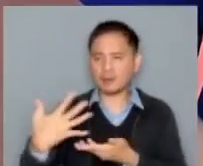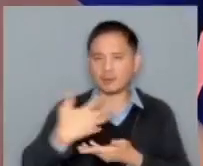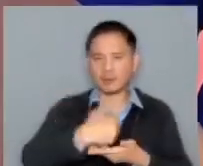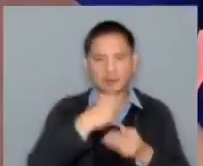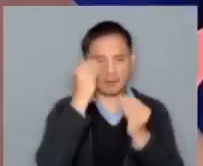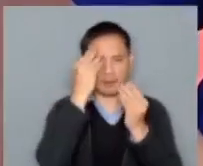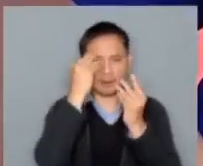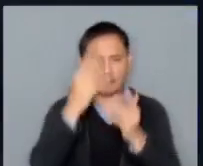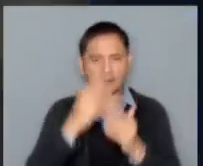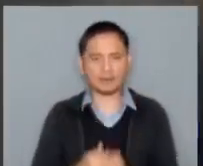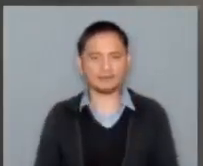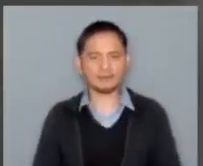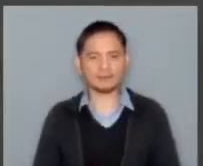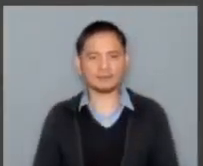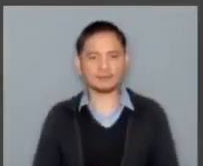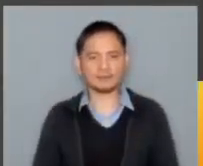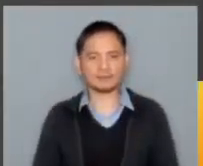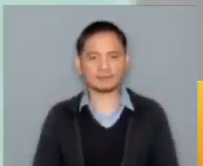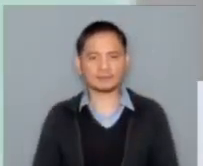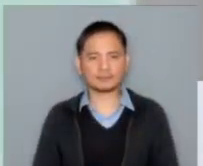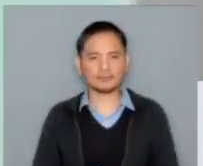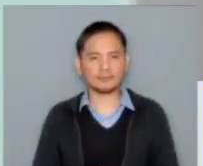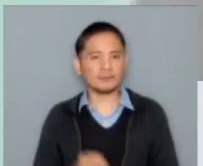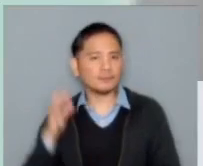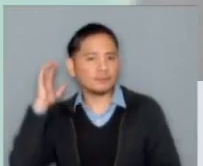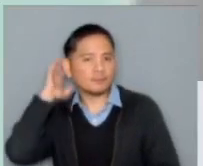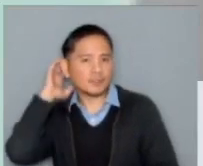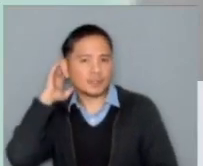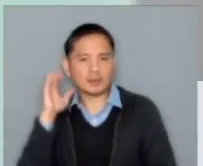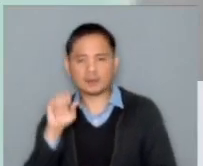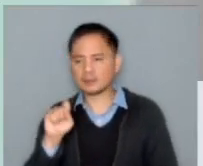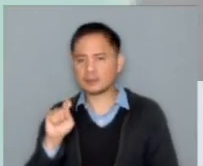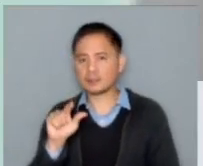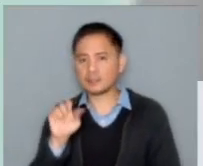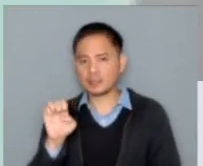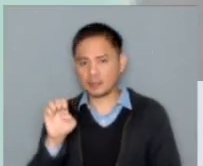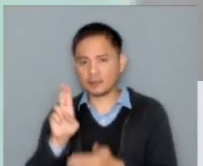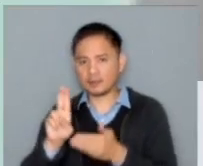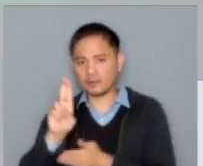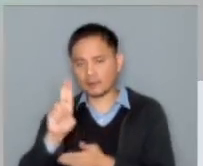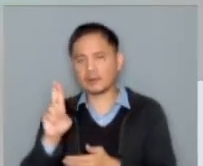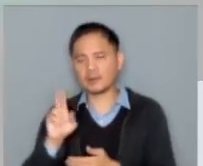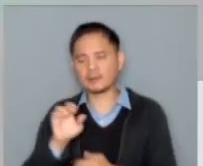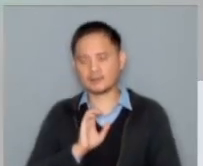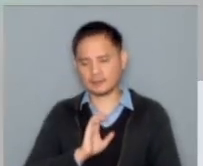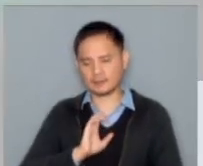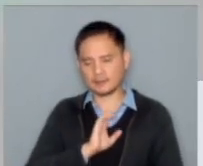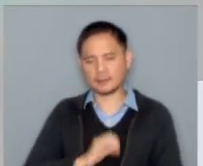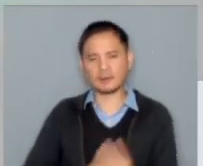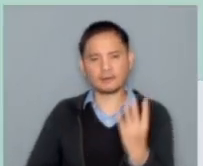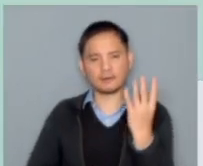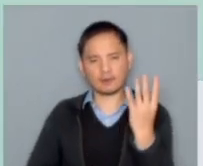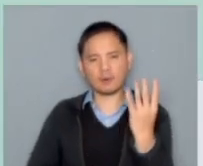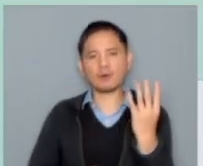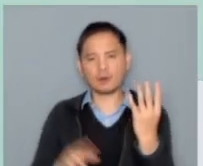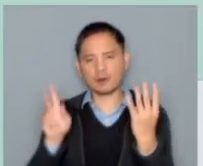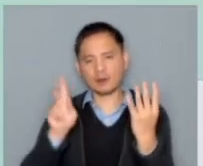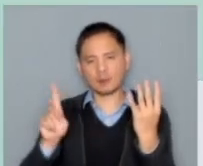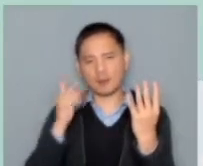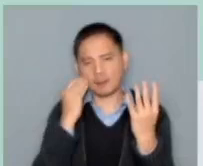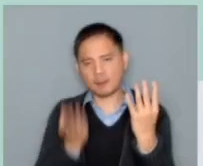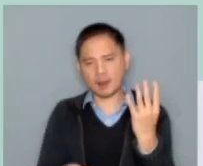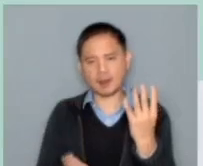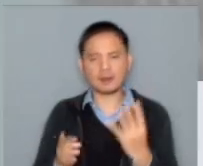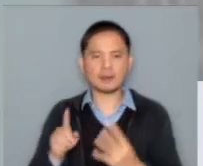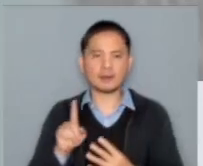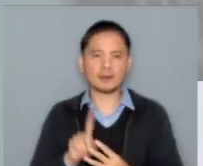Nakiramay naman ang Mindanao State University sa mga pamilya ng 4 na nasawi sa pagsabog. Kinilala ang mga biktima sina